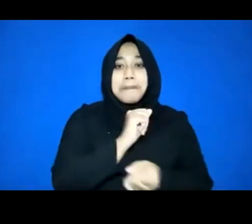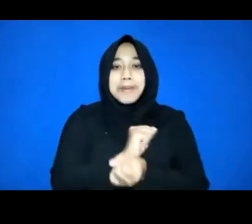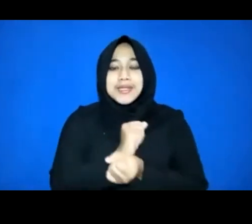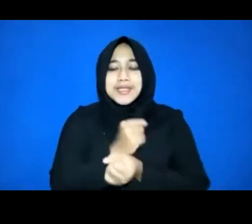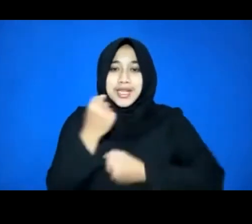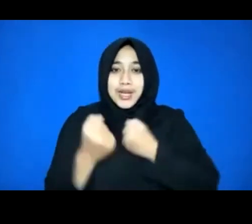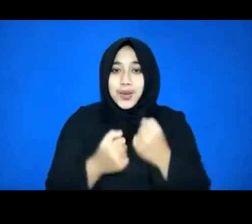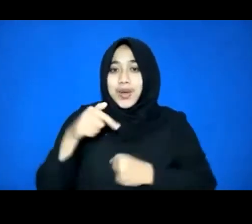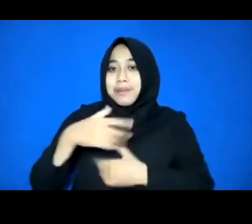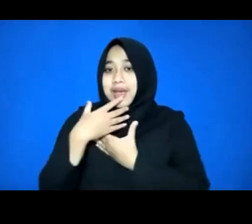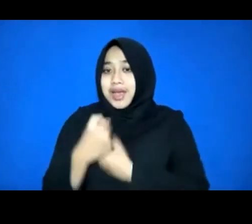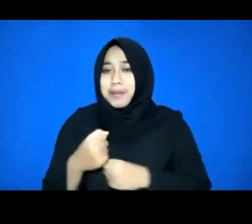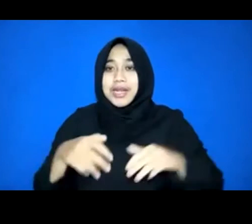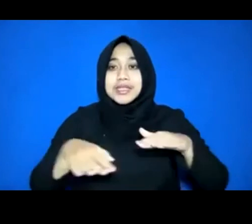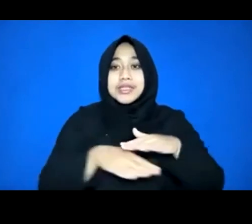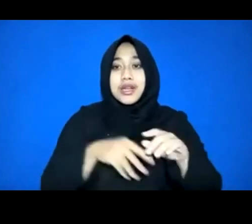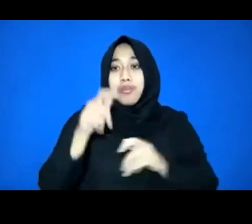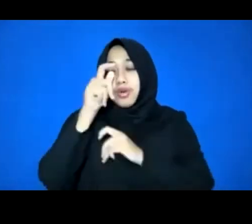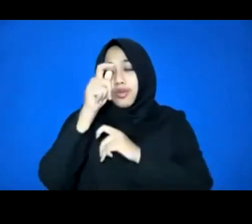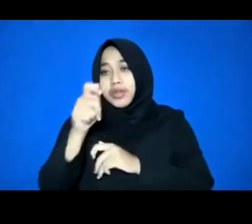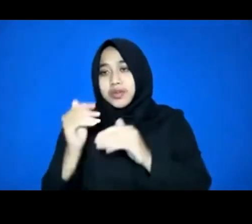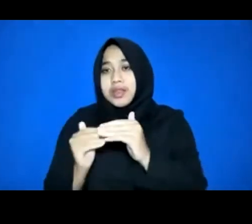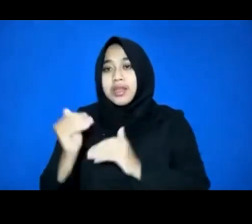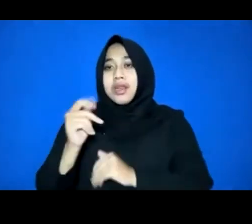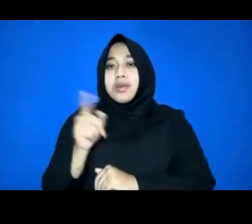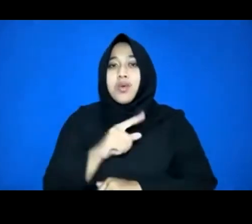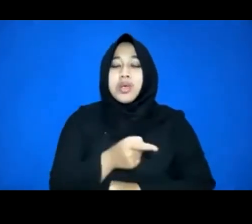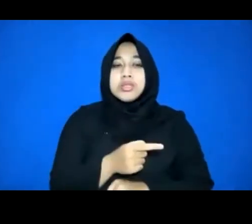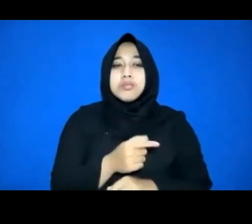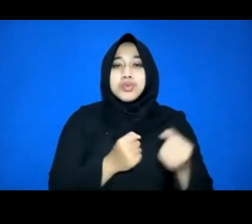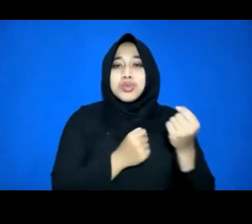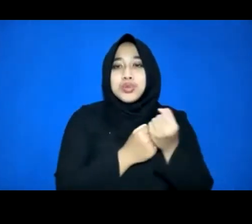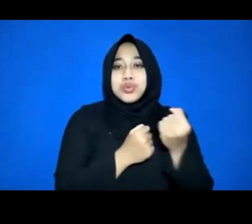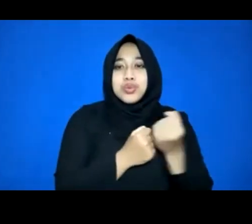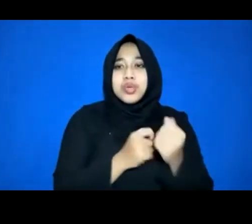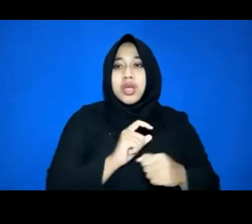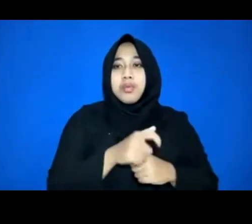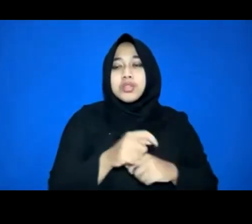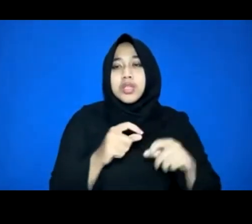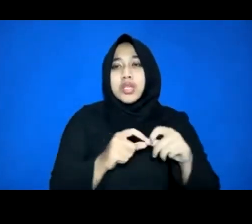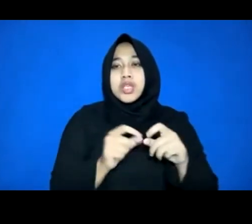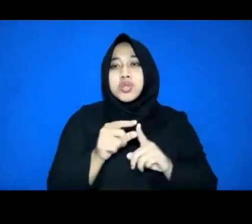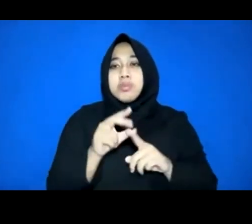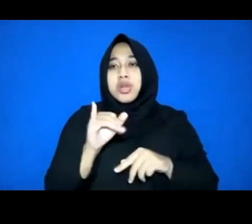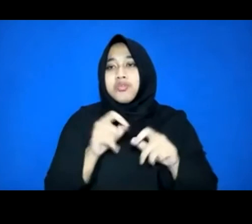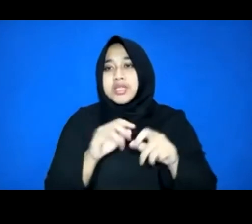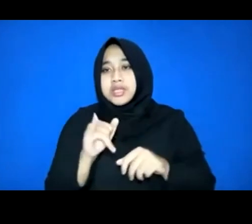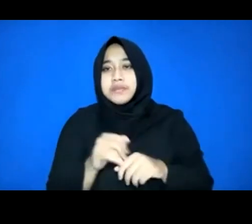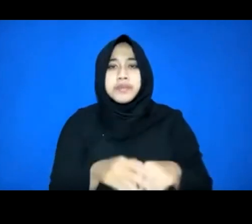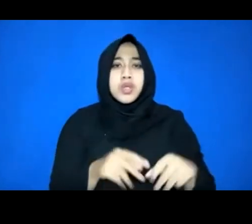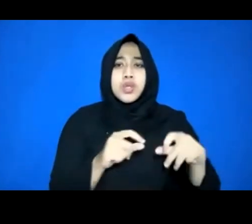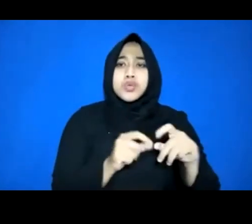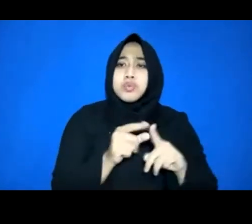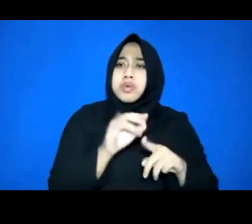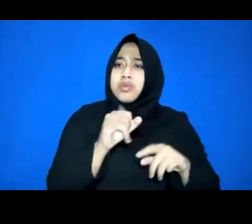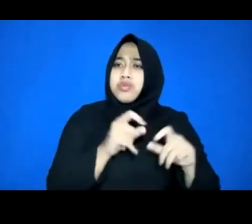dilakukan ini mengharapkan standar profesional yang tinggi, yang mana hal ini dapat didukung melalui proses supervisi. Supervisi bukanlah